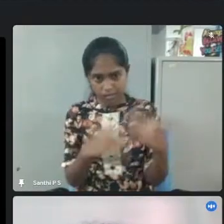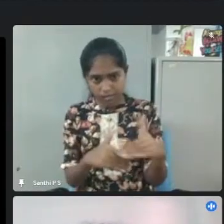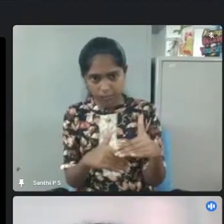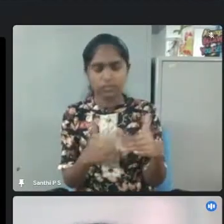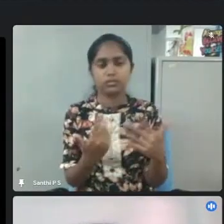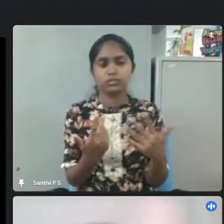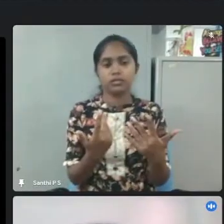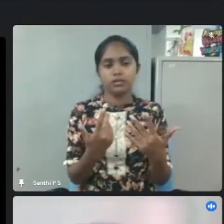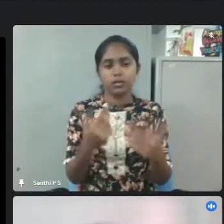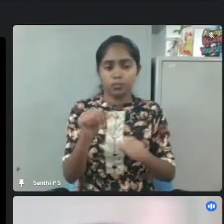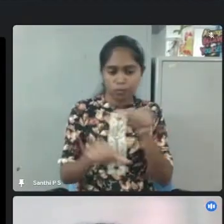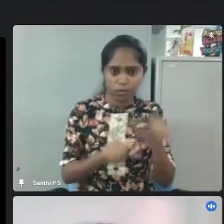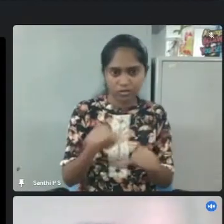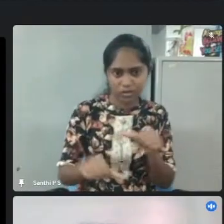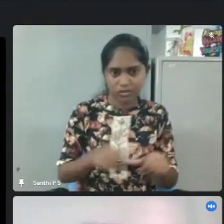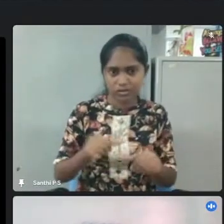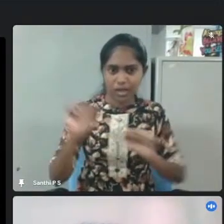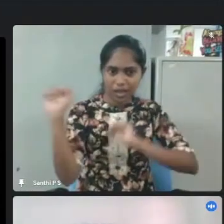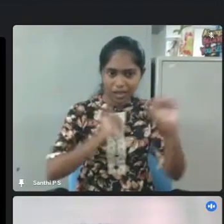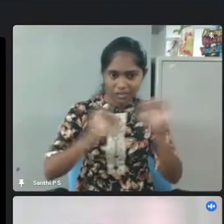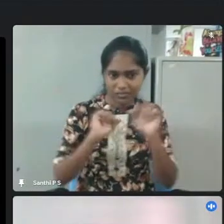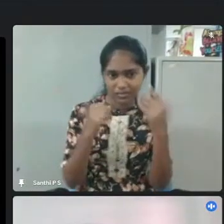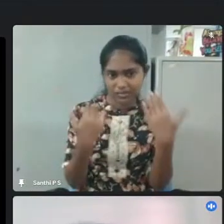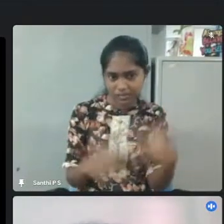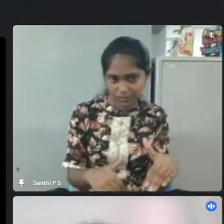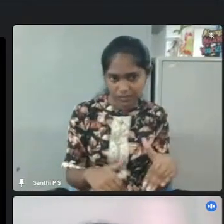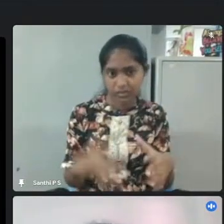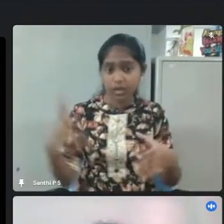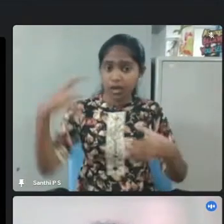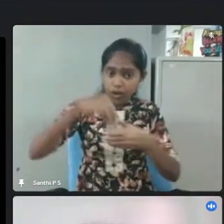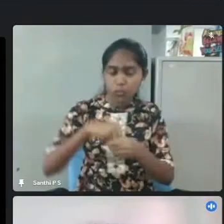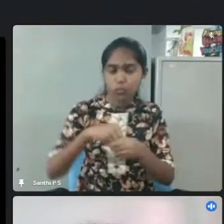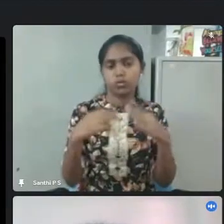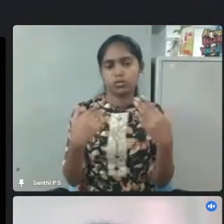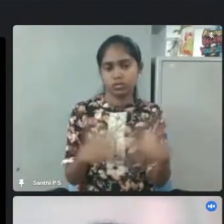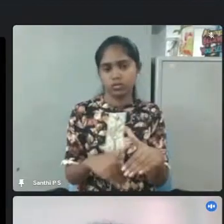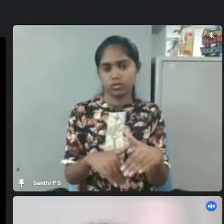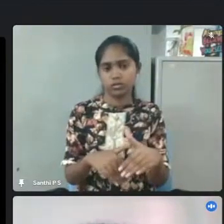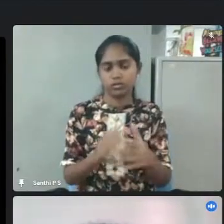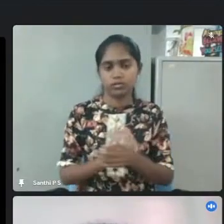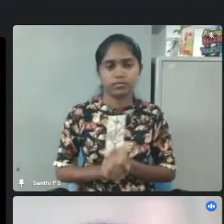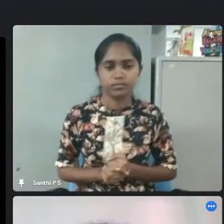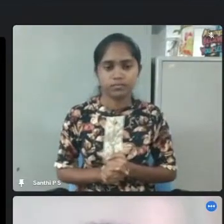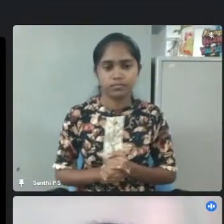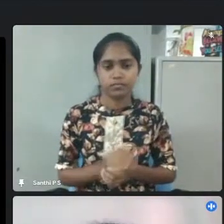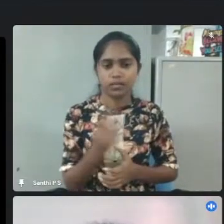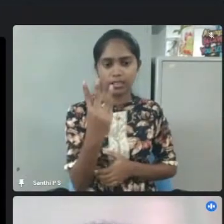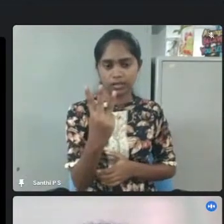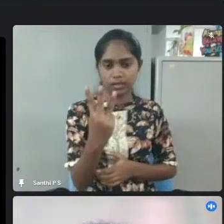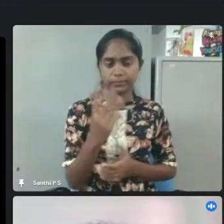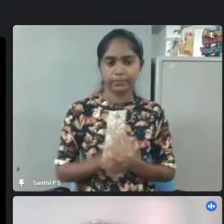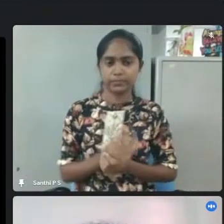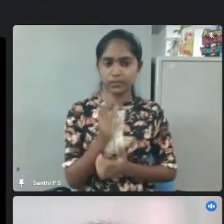ശരീരഘടനയിലുള്ളത്, പ്രവർത്തന പരിമിതികൾ അല്ലെങ്കിൽ ആക്ടിവിറ്റി ലിമിറ്റേഷൻസും, പങ്കാളിത്ത തടസ്സം അല്ലെങ്കിൽ പാർട്ടിസിപ്പേഷൻ റെസ്ട്രിക്ഷൻ എന്നീ 3